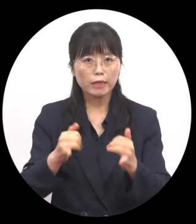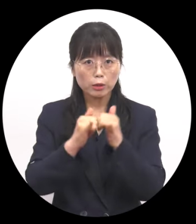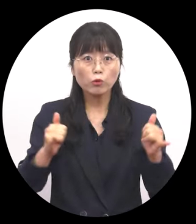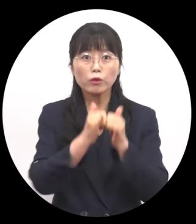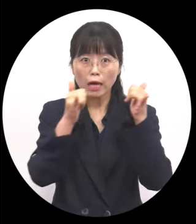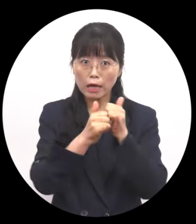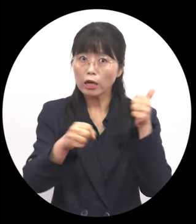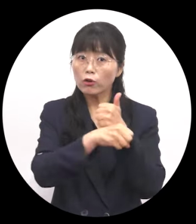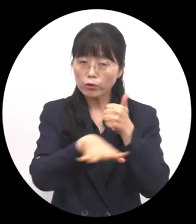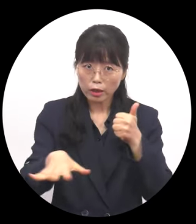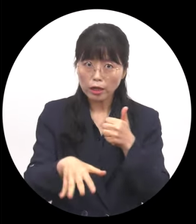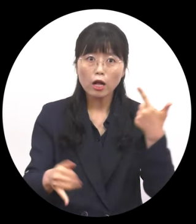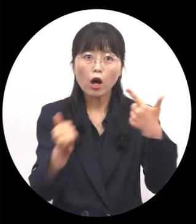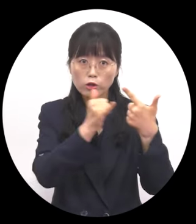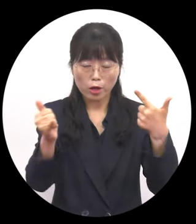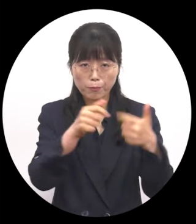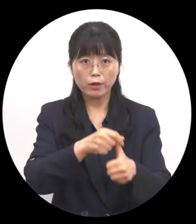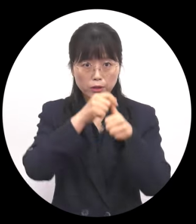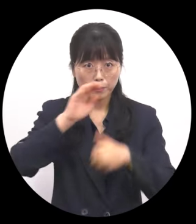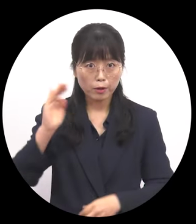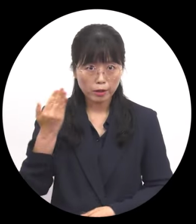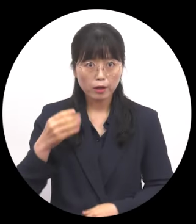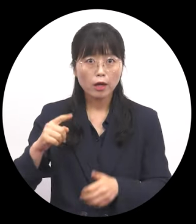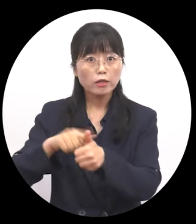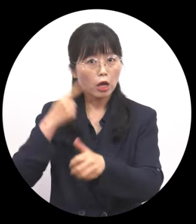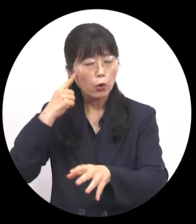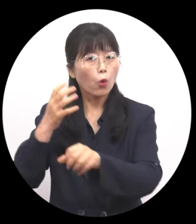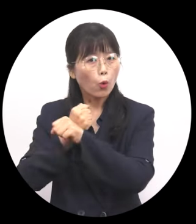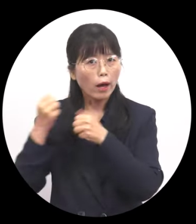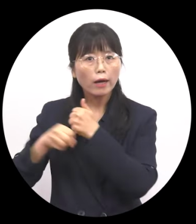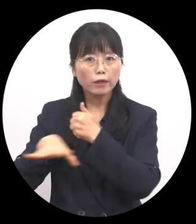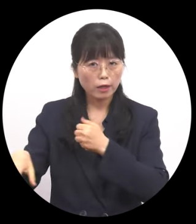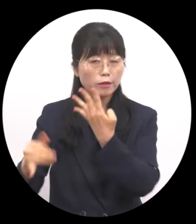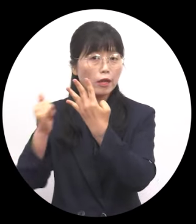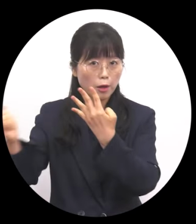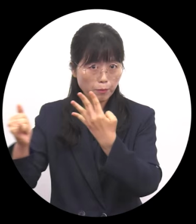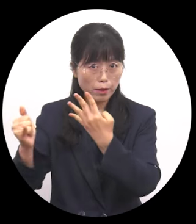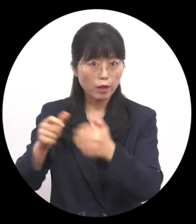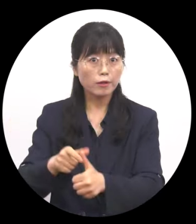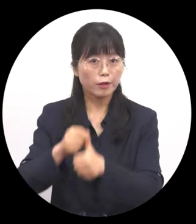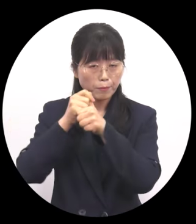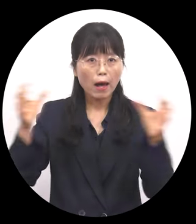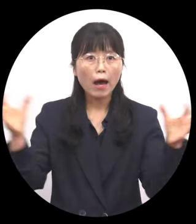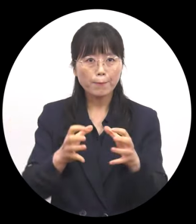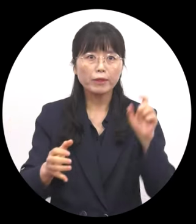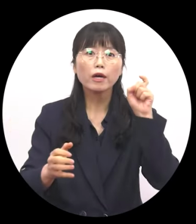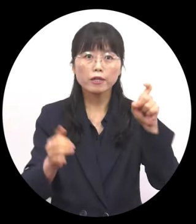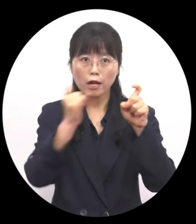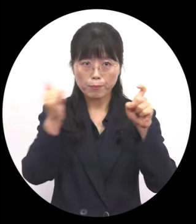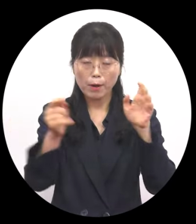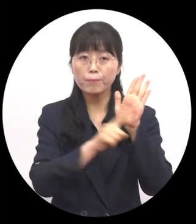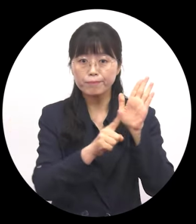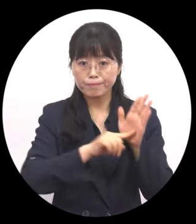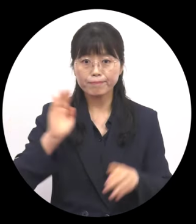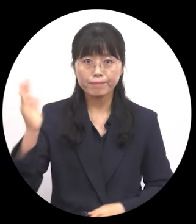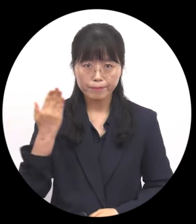인문사회 계열에서 6명 선발하고 자연공학 계열에서 4명 선발해서 총 10명을